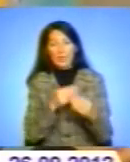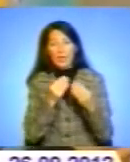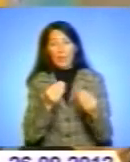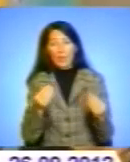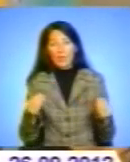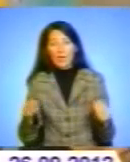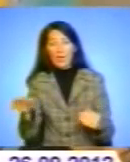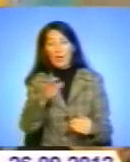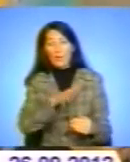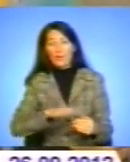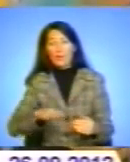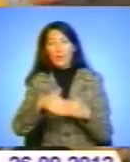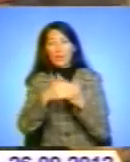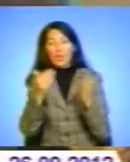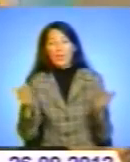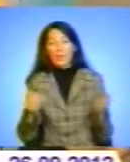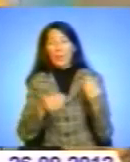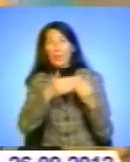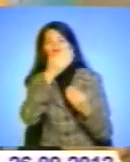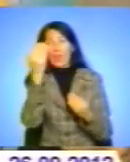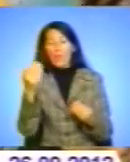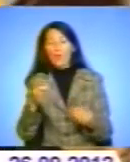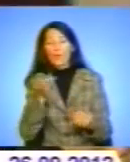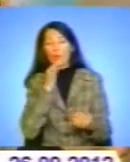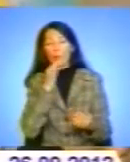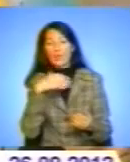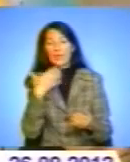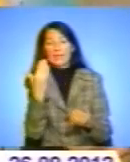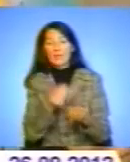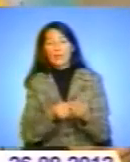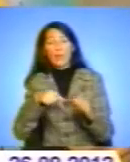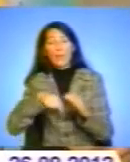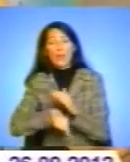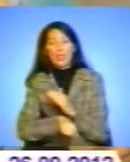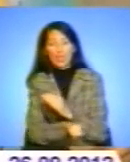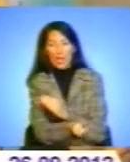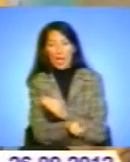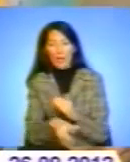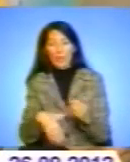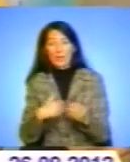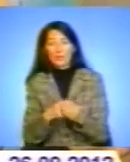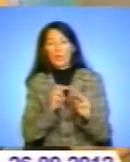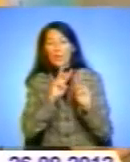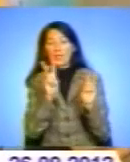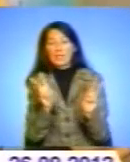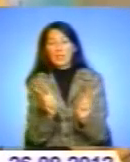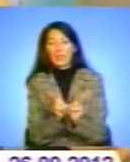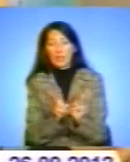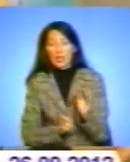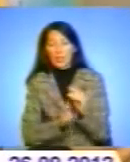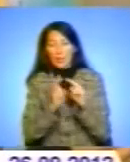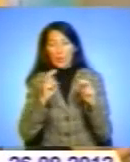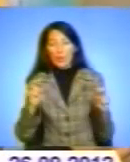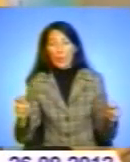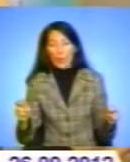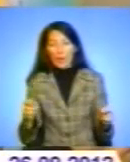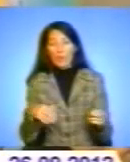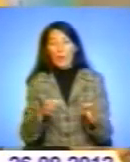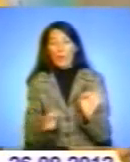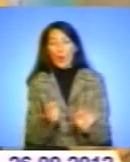відкритим небом. Вона приваблює своїми печерами, вона приваблює своїми святинами, своєю природою, своєю історією.